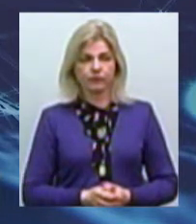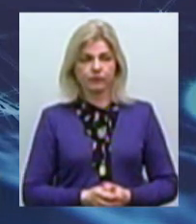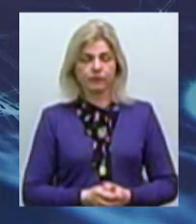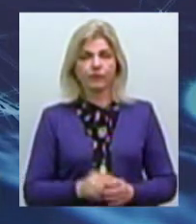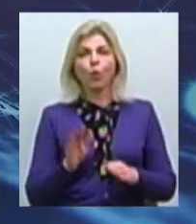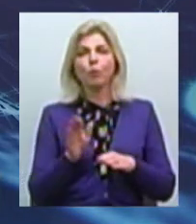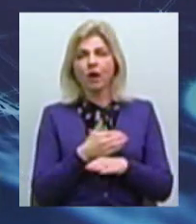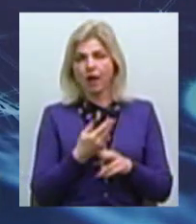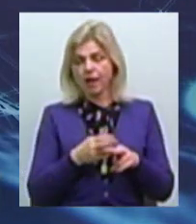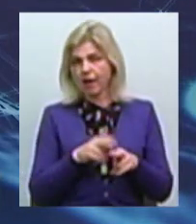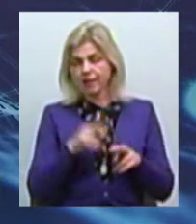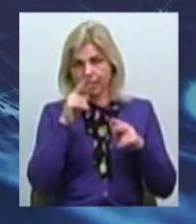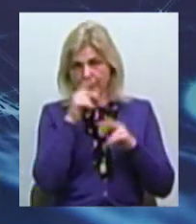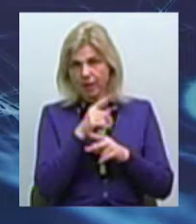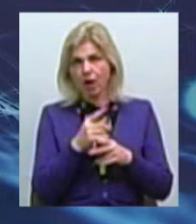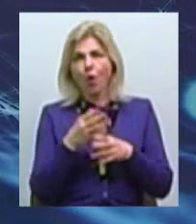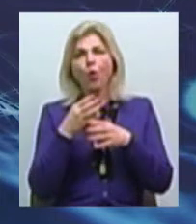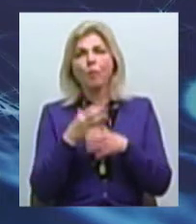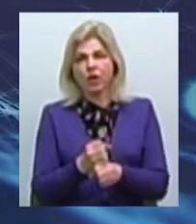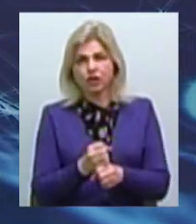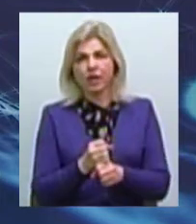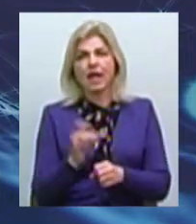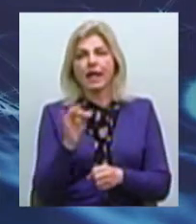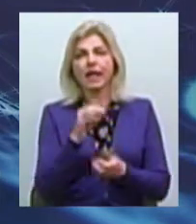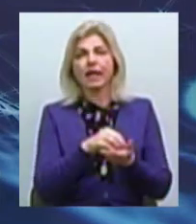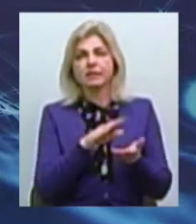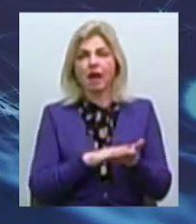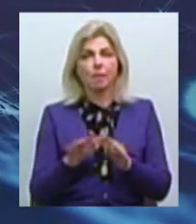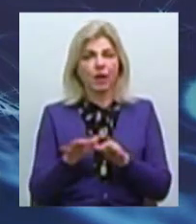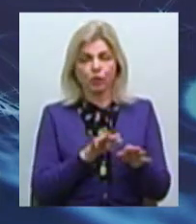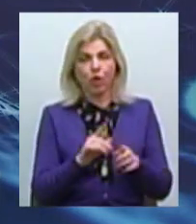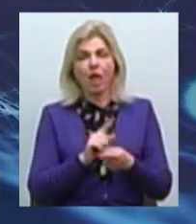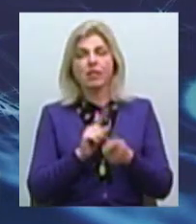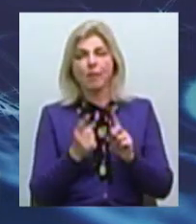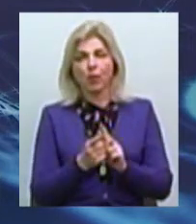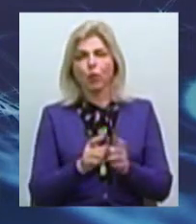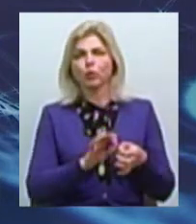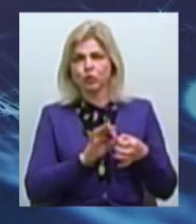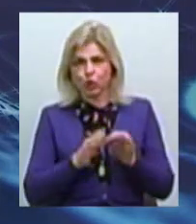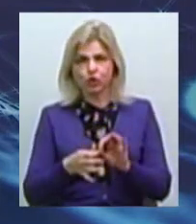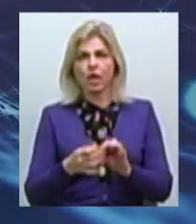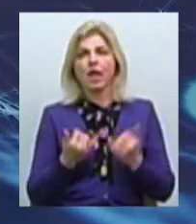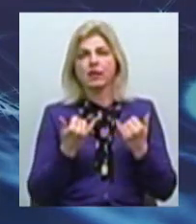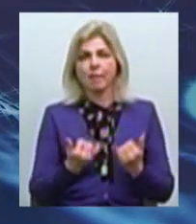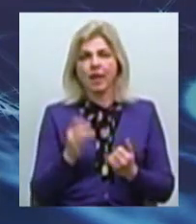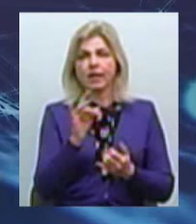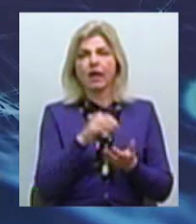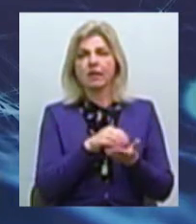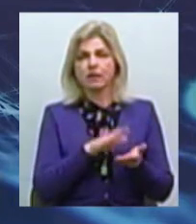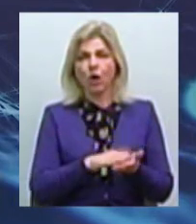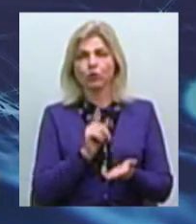упрощение регистрационных процедур наоборот их усложнили теперь регистраторы должны